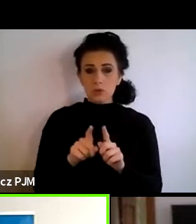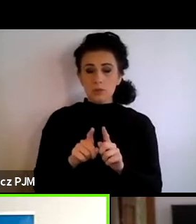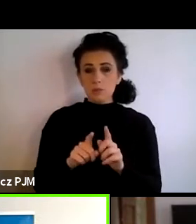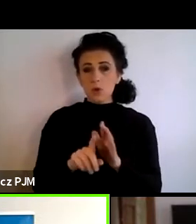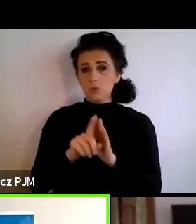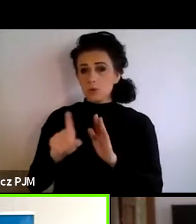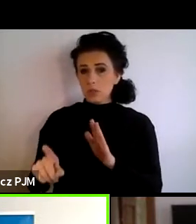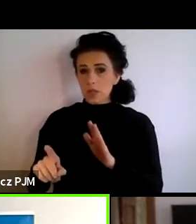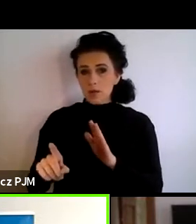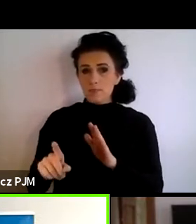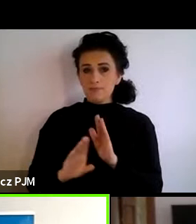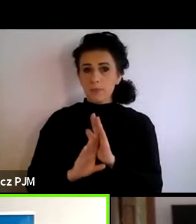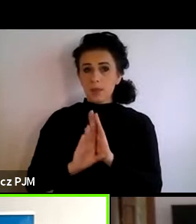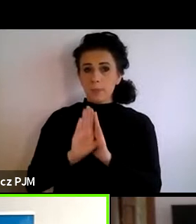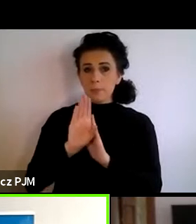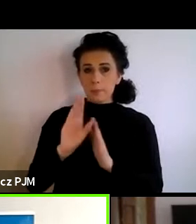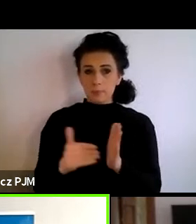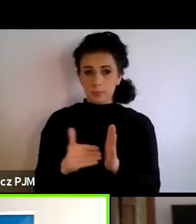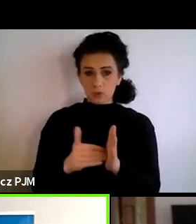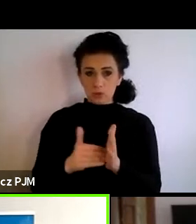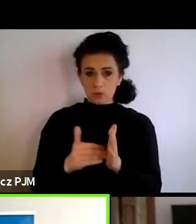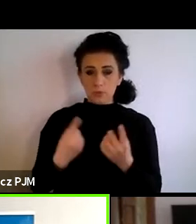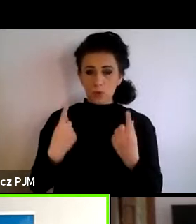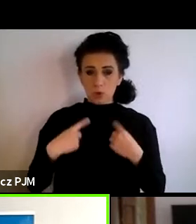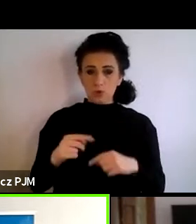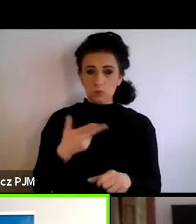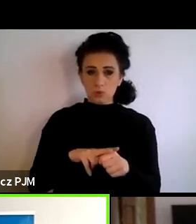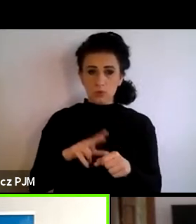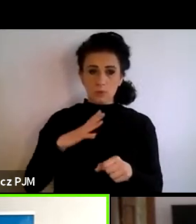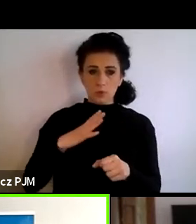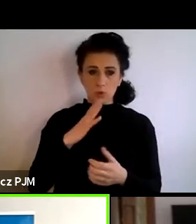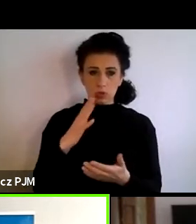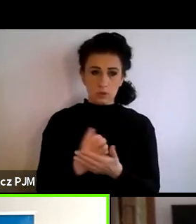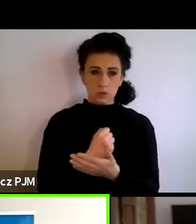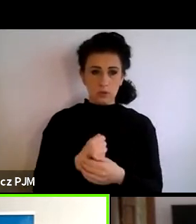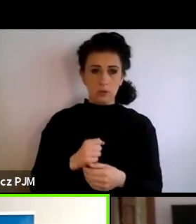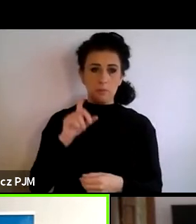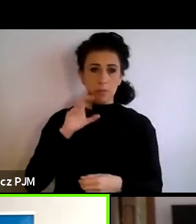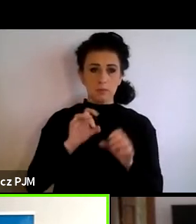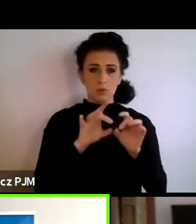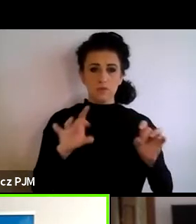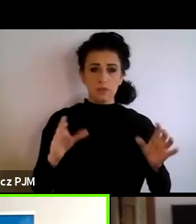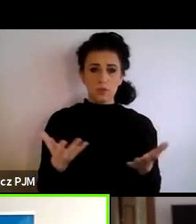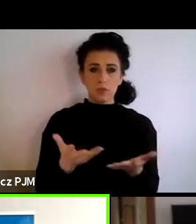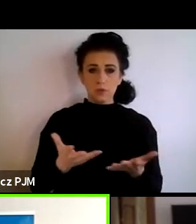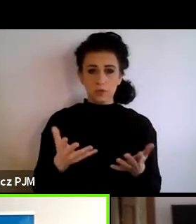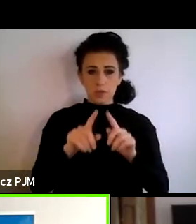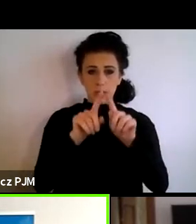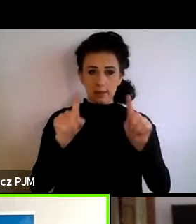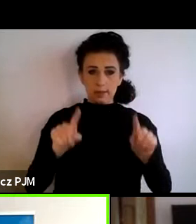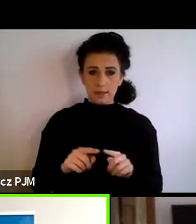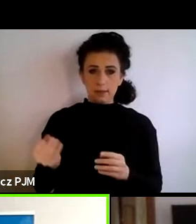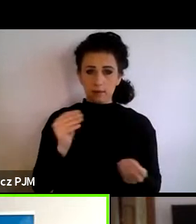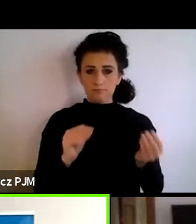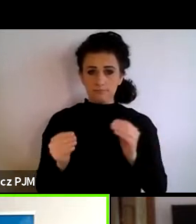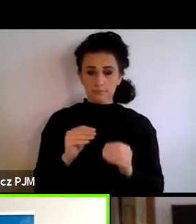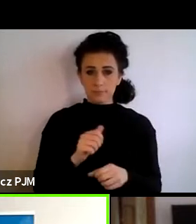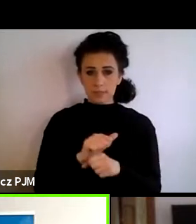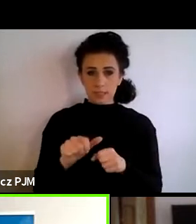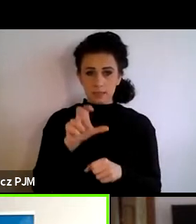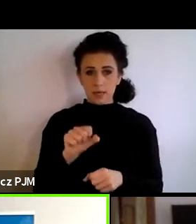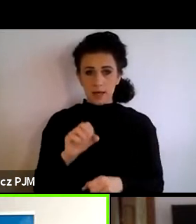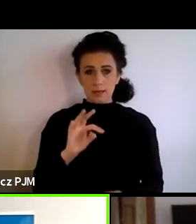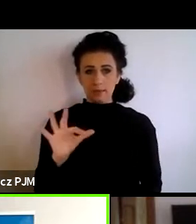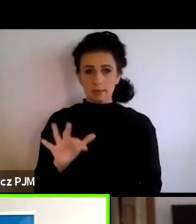ze względu na rosnące potrzeby tych osób, które już dotychczas korzystały. Mamy tutaj pytanie pana profesora, gdzie można znaleźć ankietę. Jest ona na